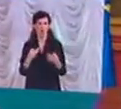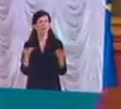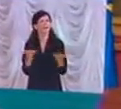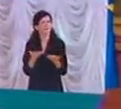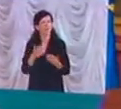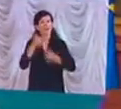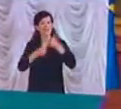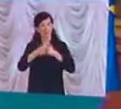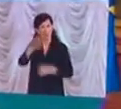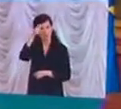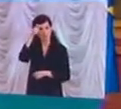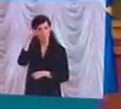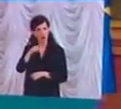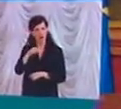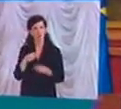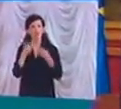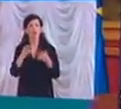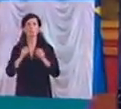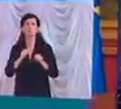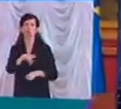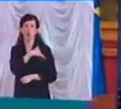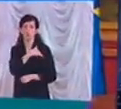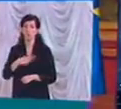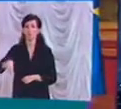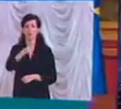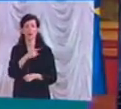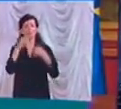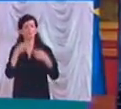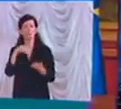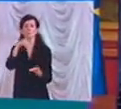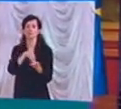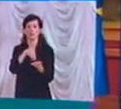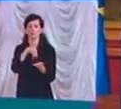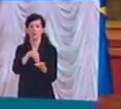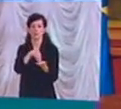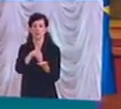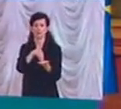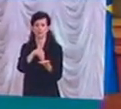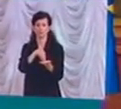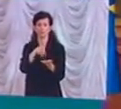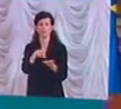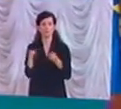di Stato a tutti gli studenti interessati in conferenza personale, in presenza, in piena sicurezza.